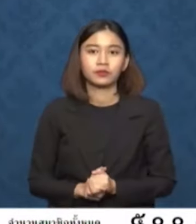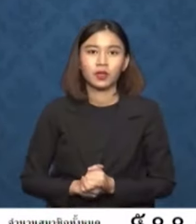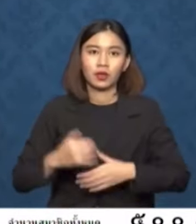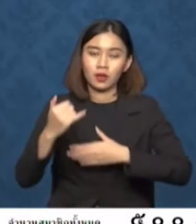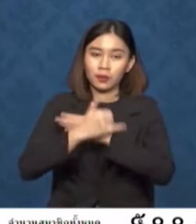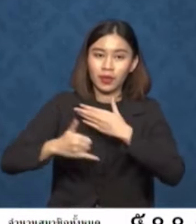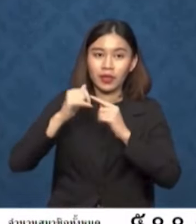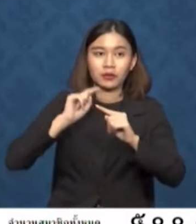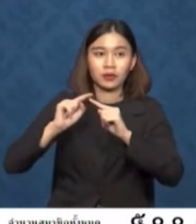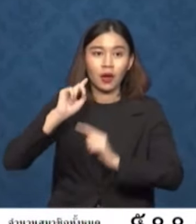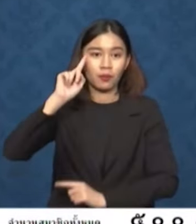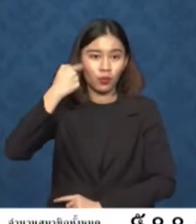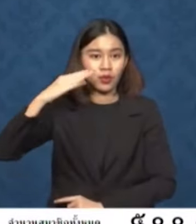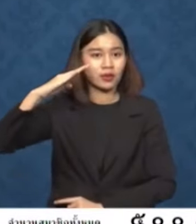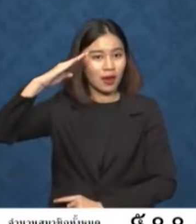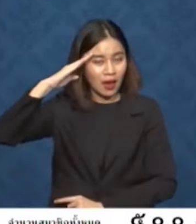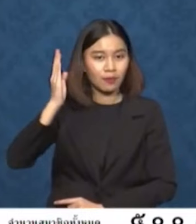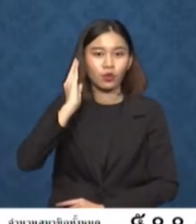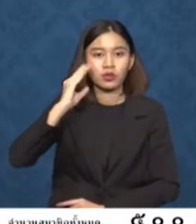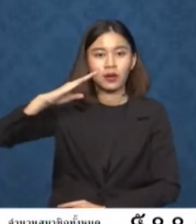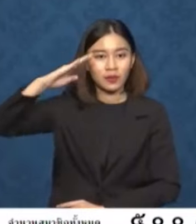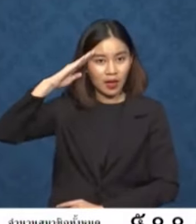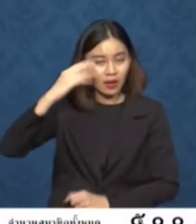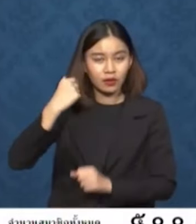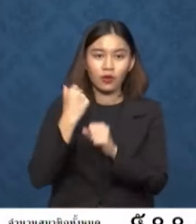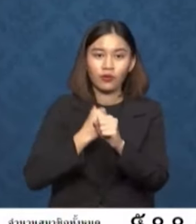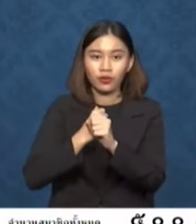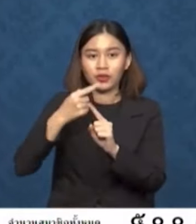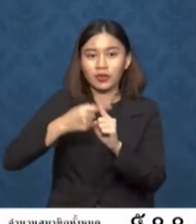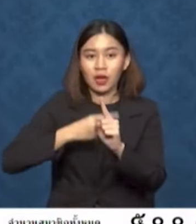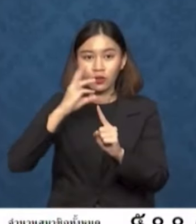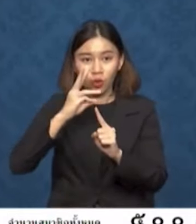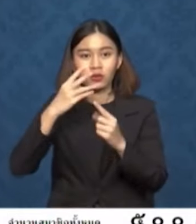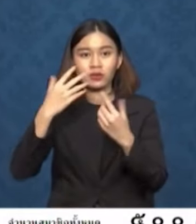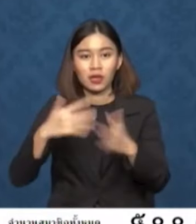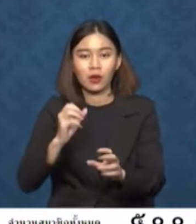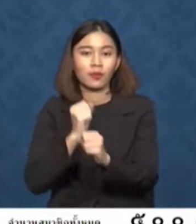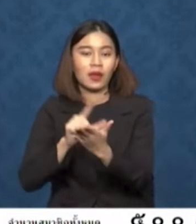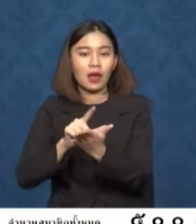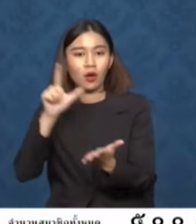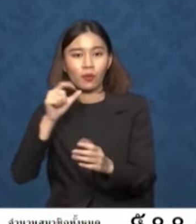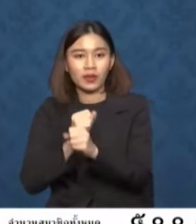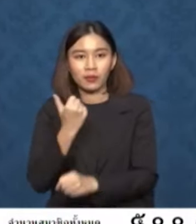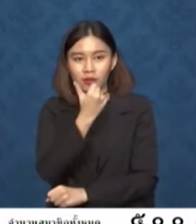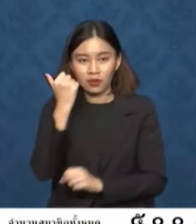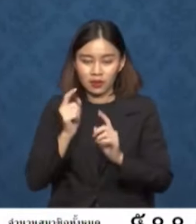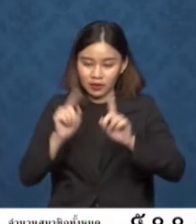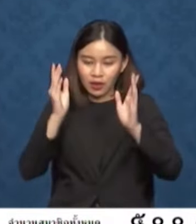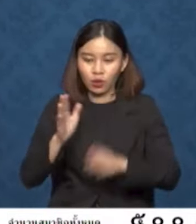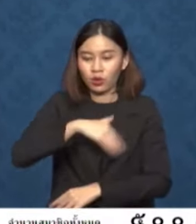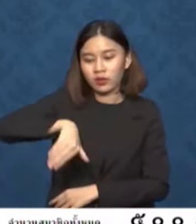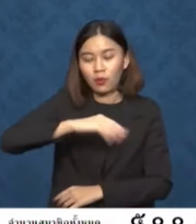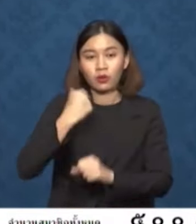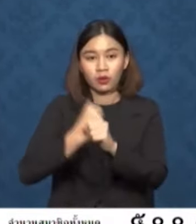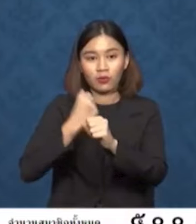ตะวันออกกลางผู้หญิงก็เป็นทหารผู้ชายก็เป็นทหารอาจจะฝึก 6เดือนออกไปทำงานอย่างอื่นแต่ทุกคนต้องผ่านการฝึกเป็น